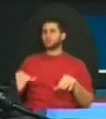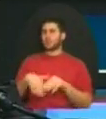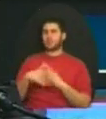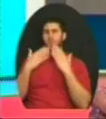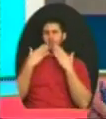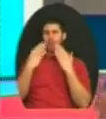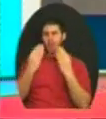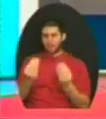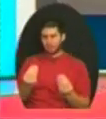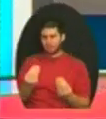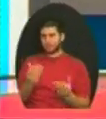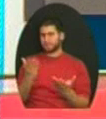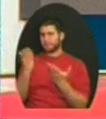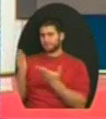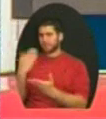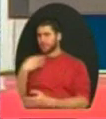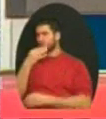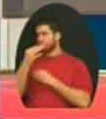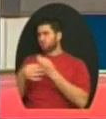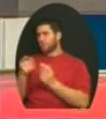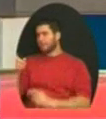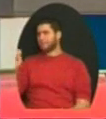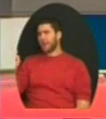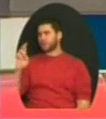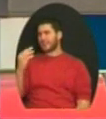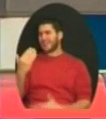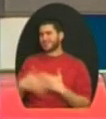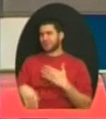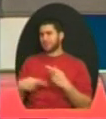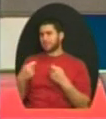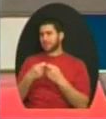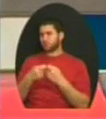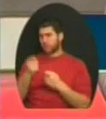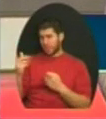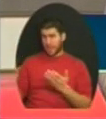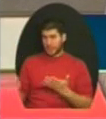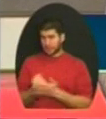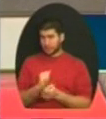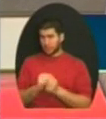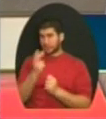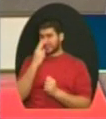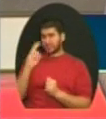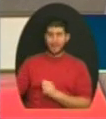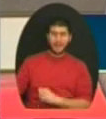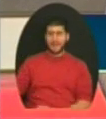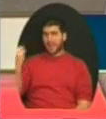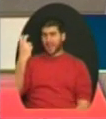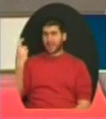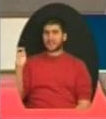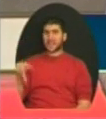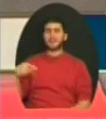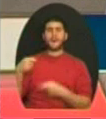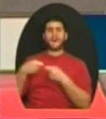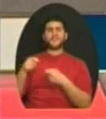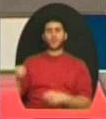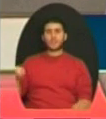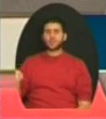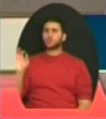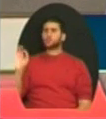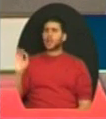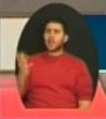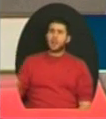תודה לך. ואני רוצה לשאול אותך גם לסיום בהקשר הזה, הצלחתם או ניסיתם לגייס גם חברות כנסת